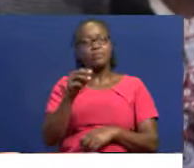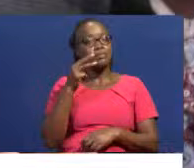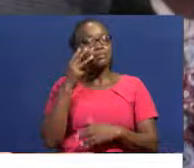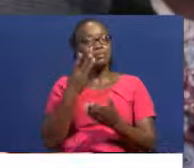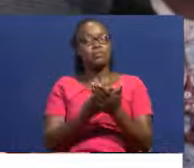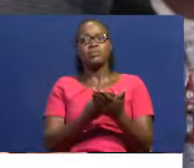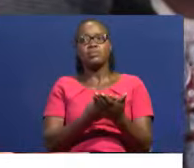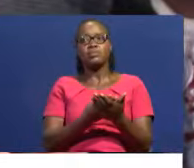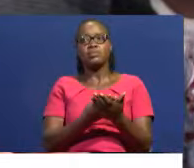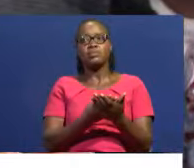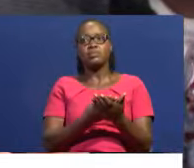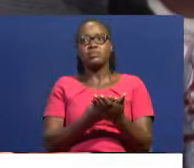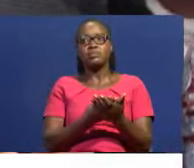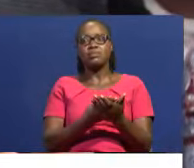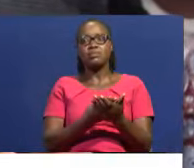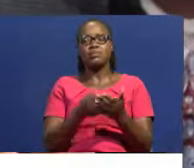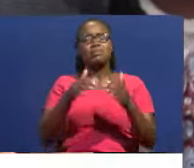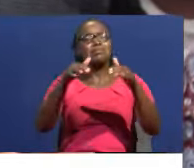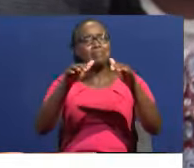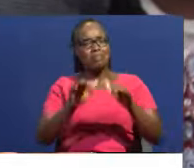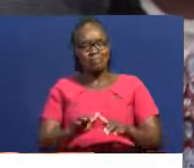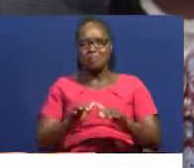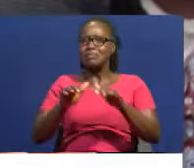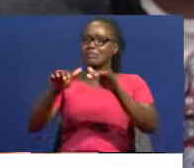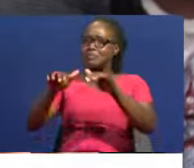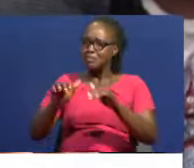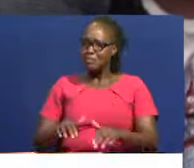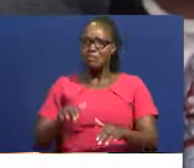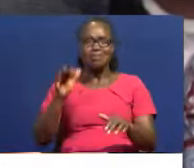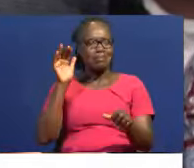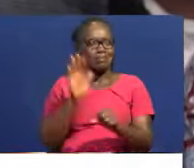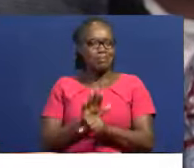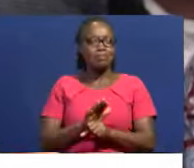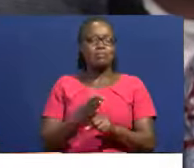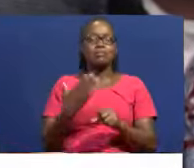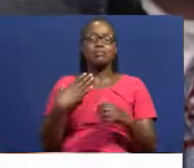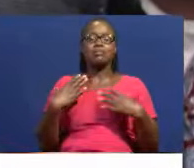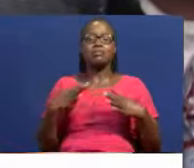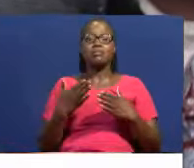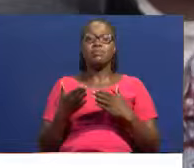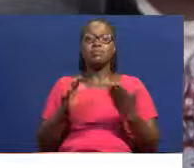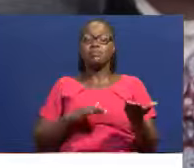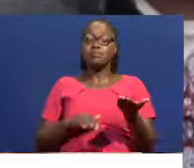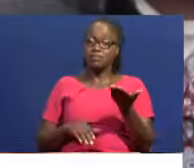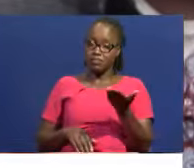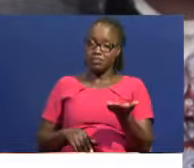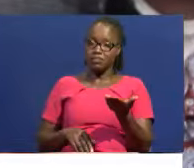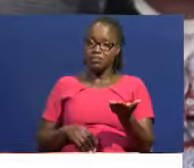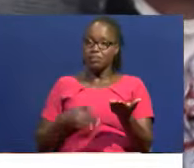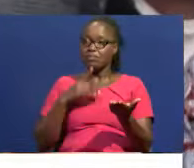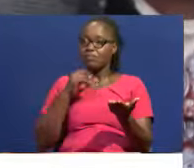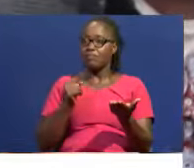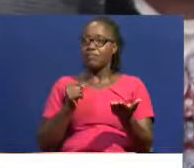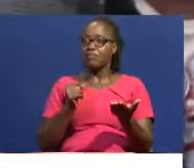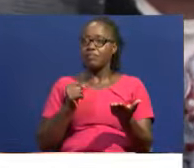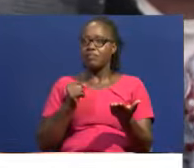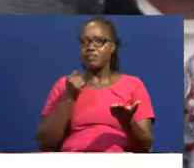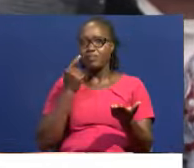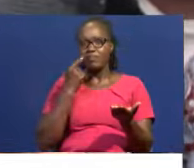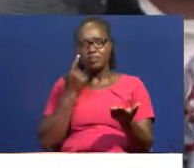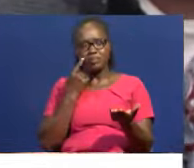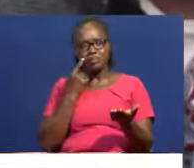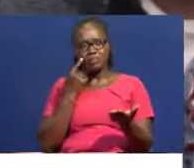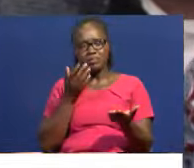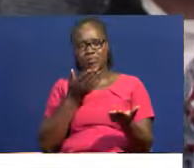tukishuhudia, tumefanya mashishi mingi ya watu ambao wanakufa hapa kwa barabara. Sasa tukaonelea,